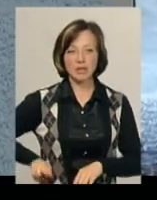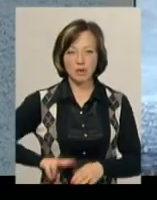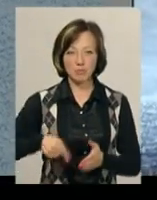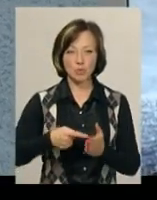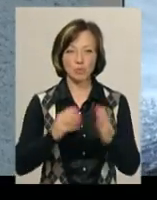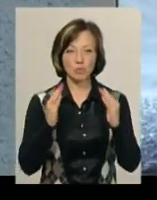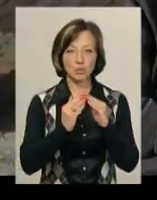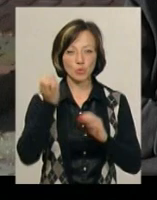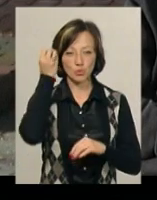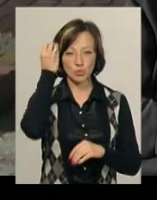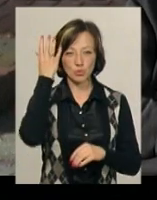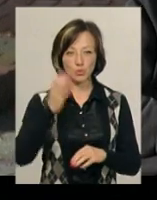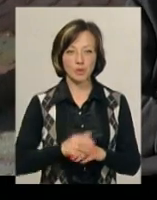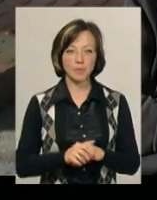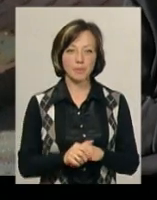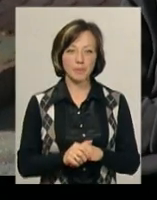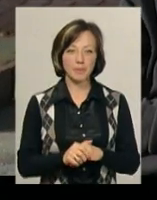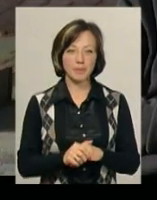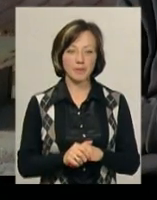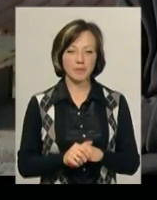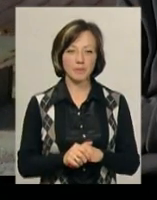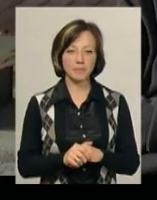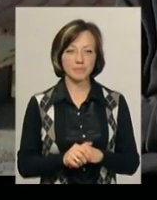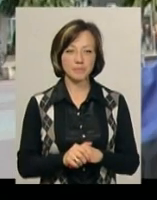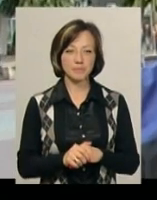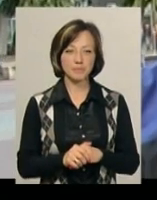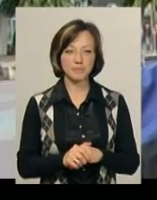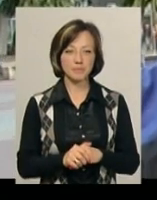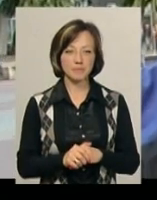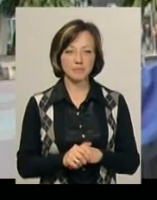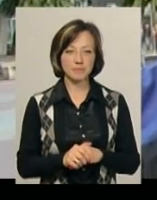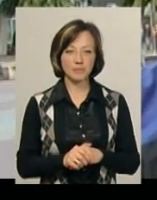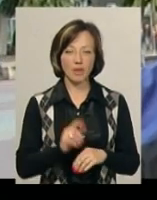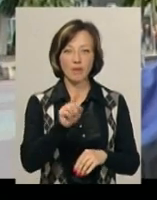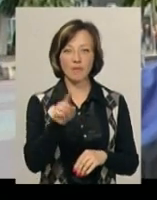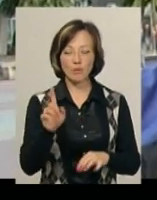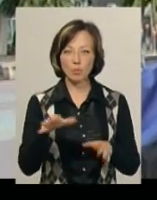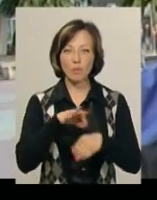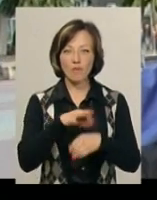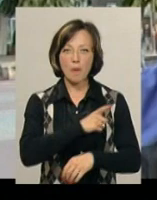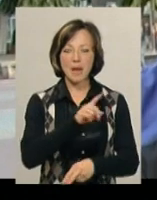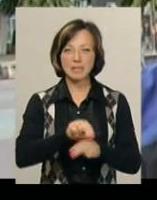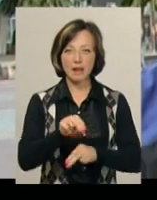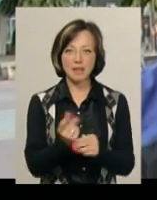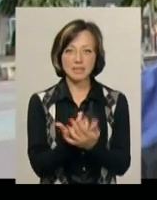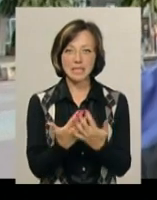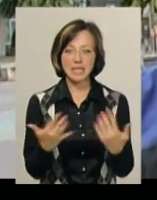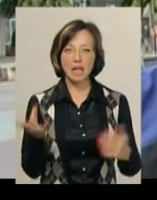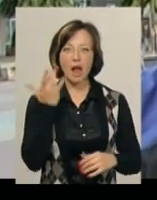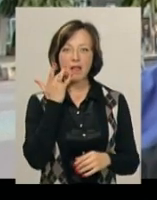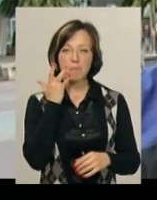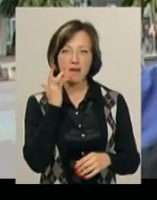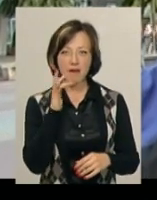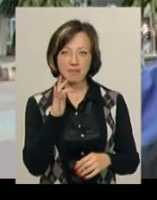міського будинку культури з культурно-дозвільної роботи Сергій Щербанюк. Вони будуть проводити майстер-клас з різних